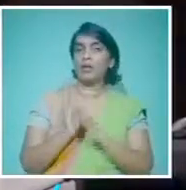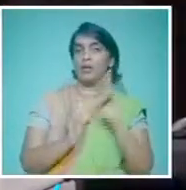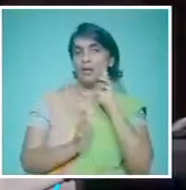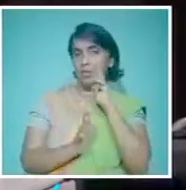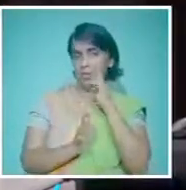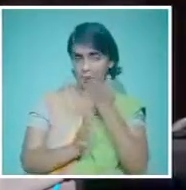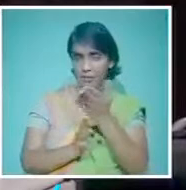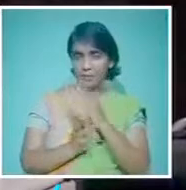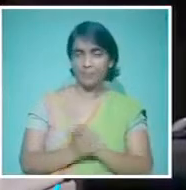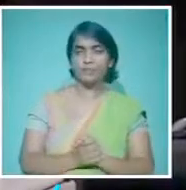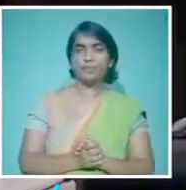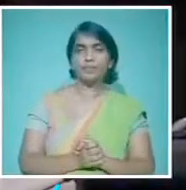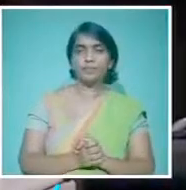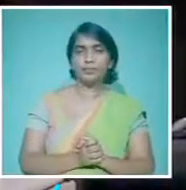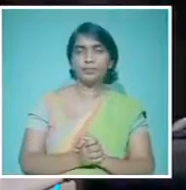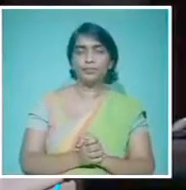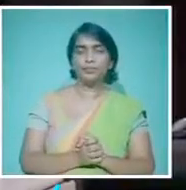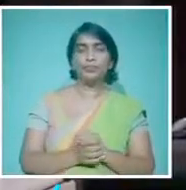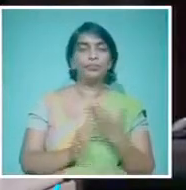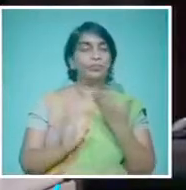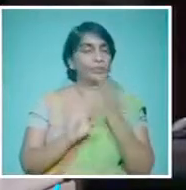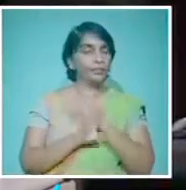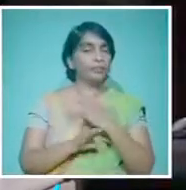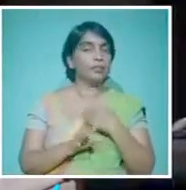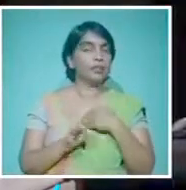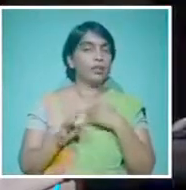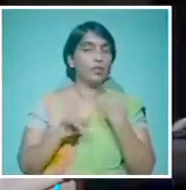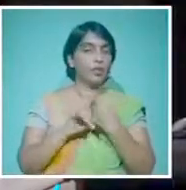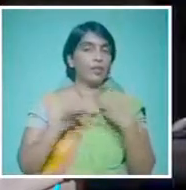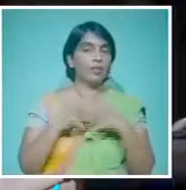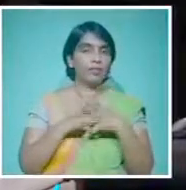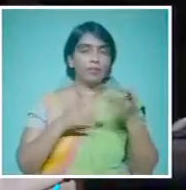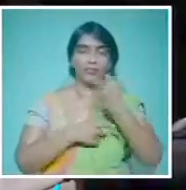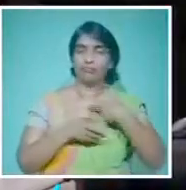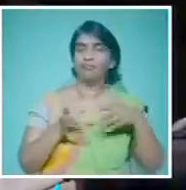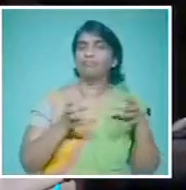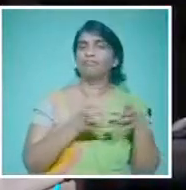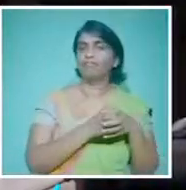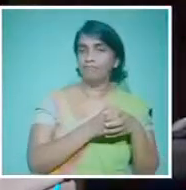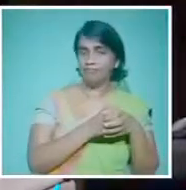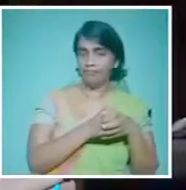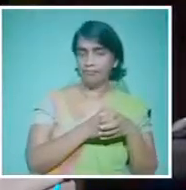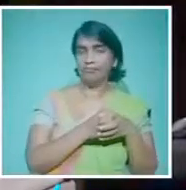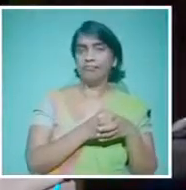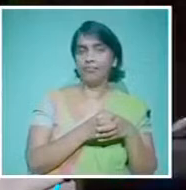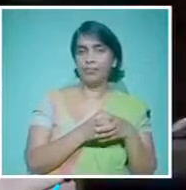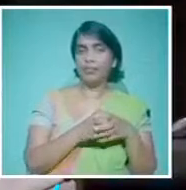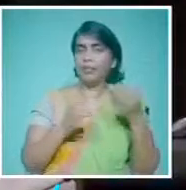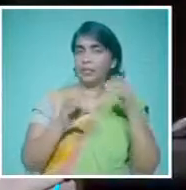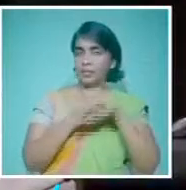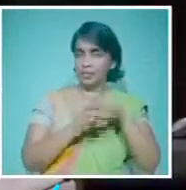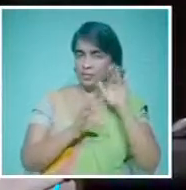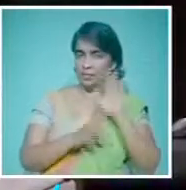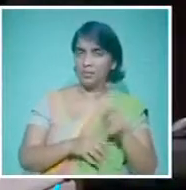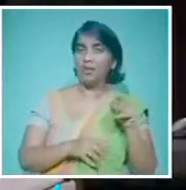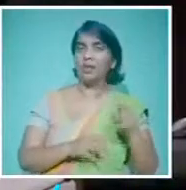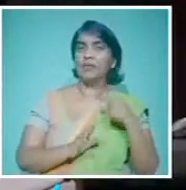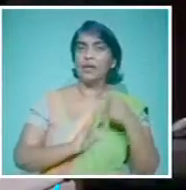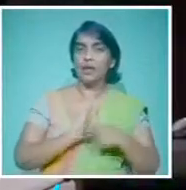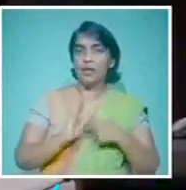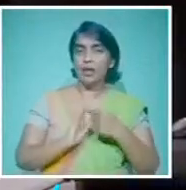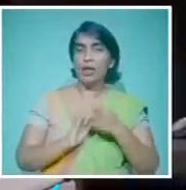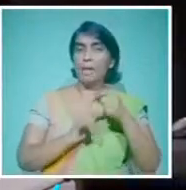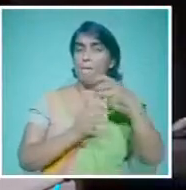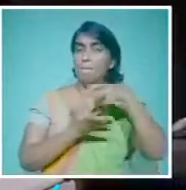Wickremesinghe mathuma eda api belgama mathuma leka kandawuraka e inna kota lankawaye